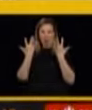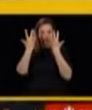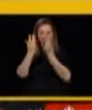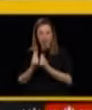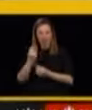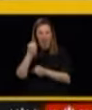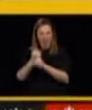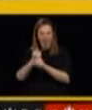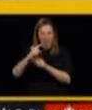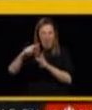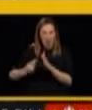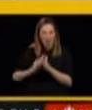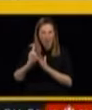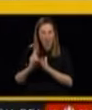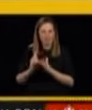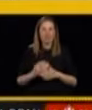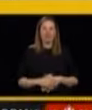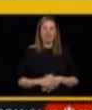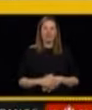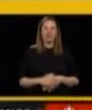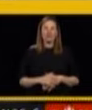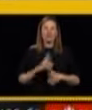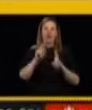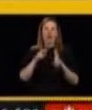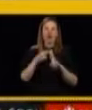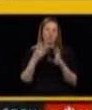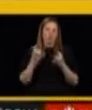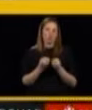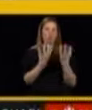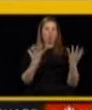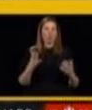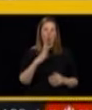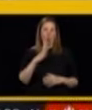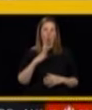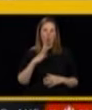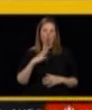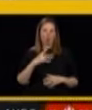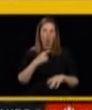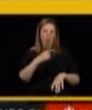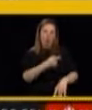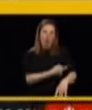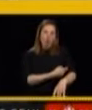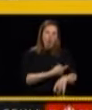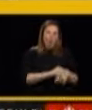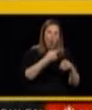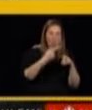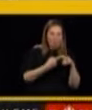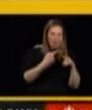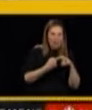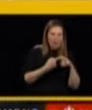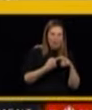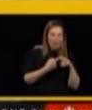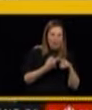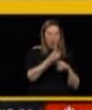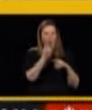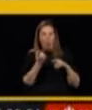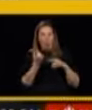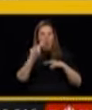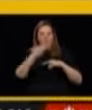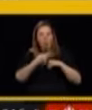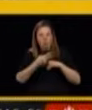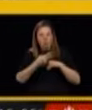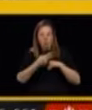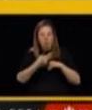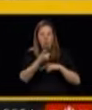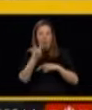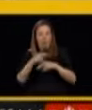il y en a plusieurs. Mais il faut dire, bon, il y a certains médecins qui sont proposés à temps plein. Il y en a d'autres qui sont proposés pour deux jours. Il y en a d'autres qui sont